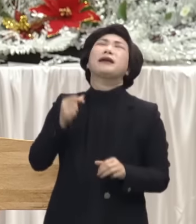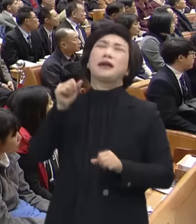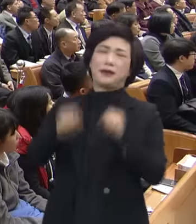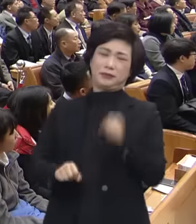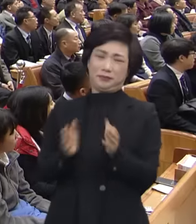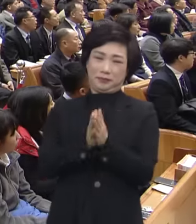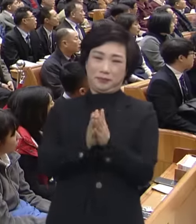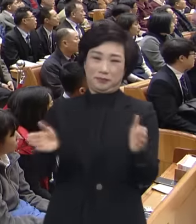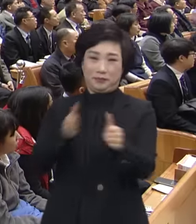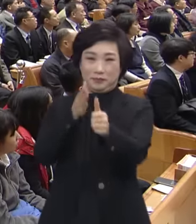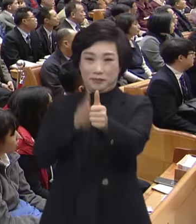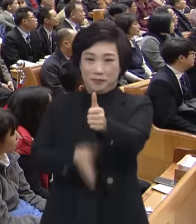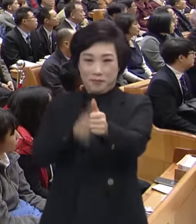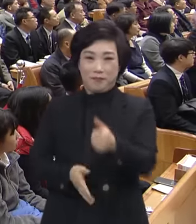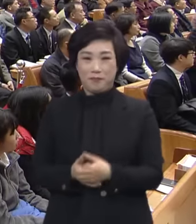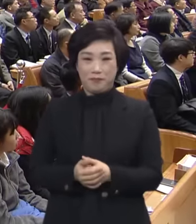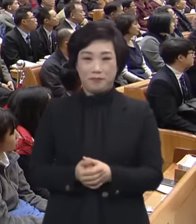행동하라 이 말입니다.